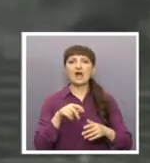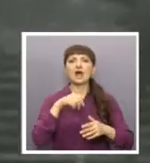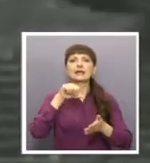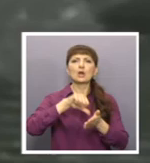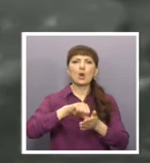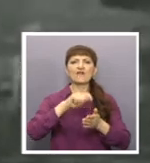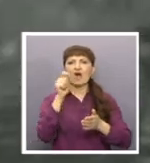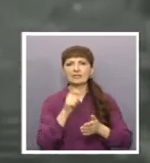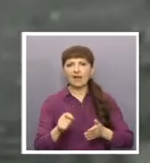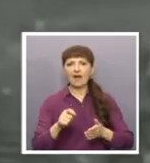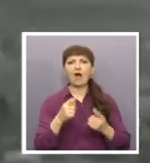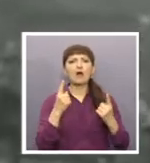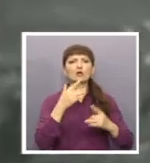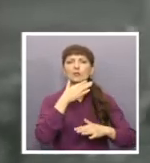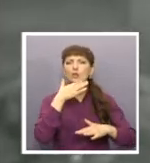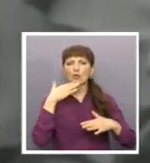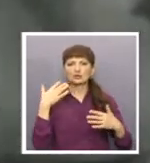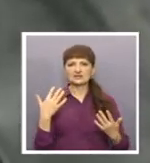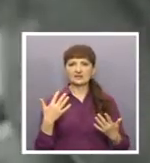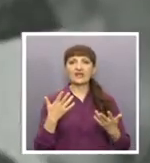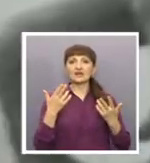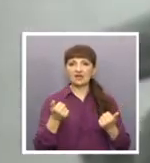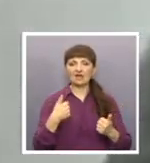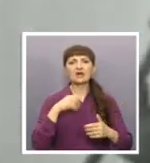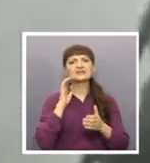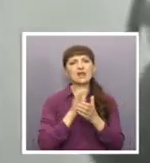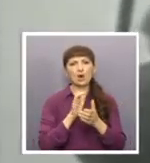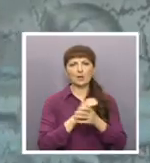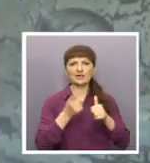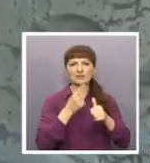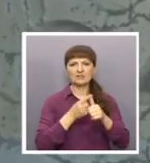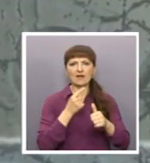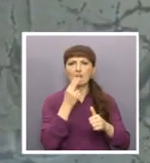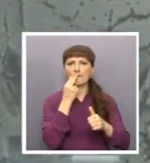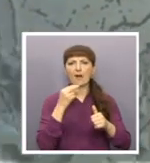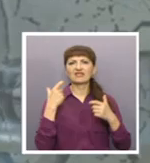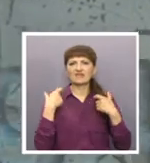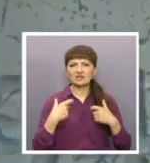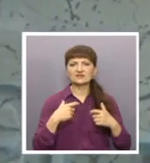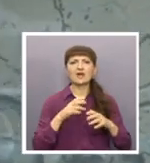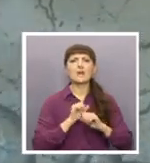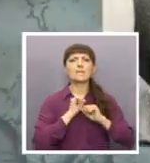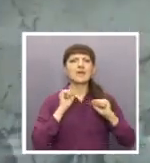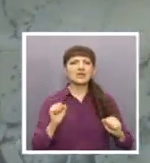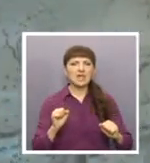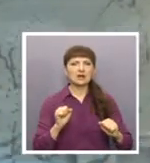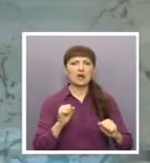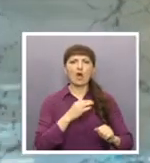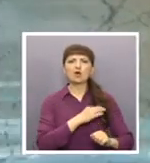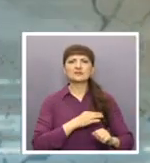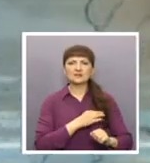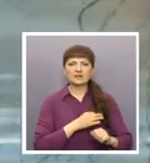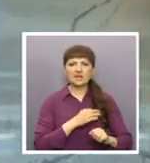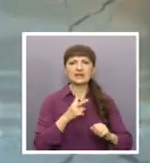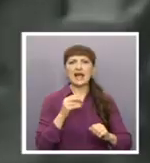Великой Отечественной войны огромное множество. Да, нам хорошо знакомы имена панфиловцев, героев-пионеров, Зоя Космедемьянская, Марат